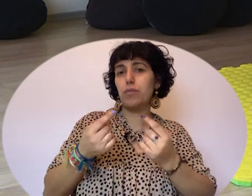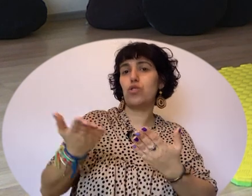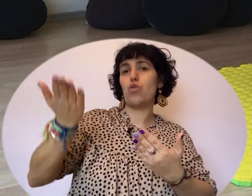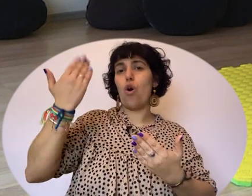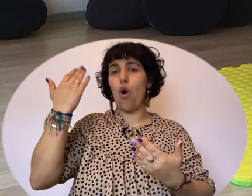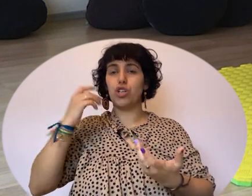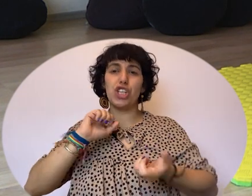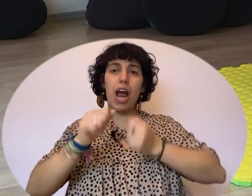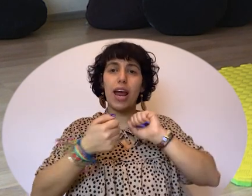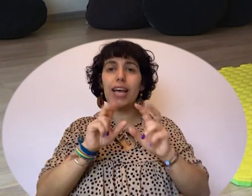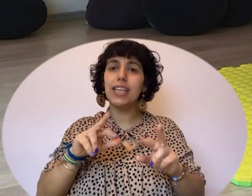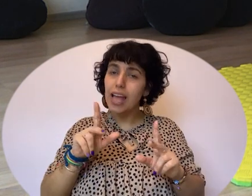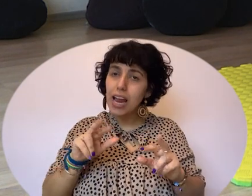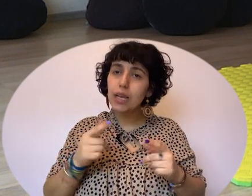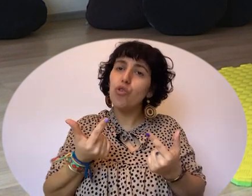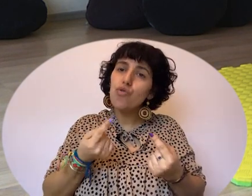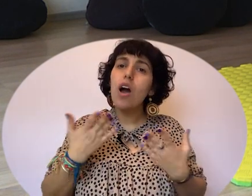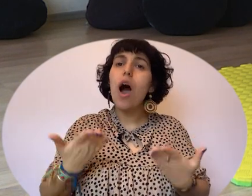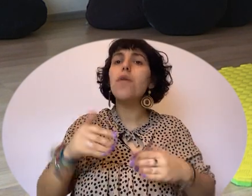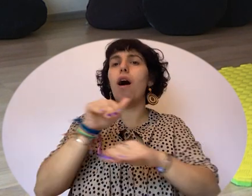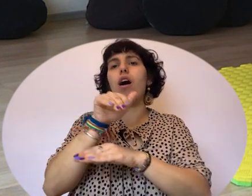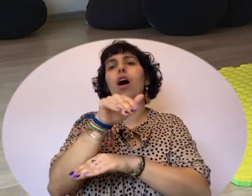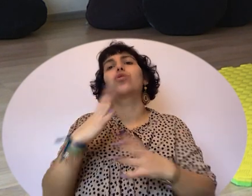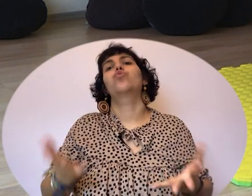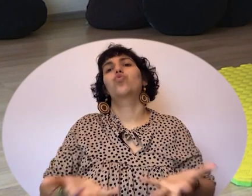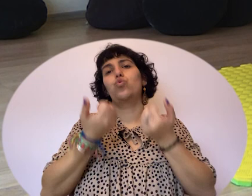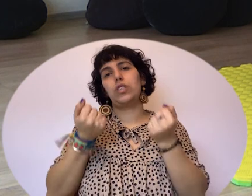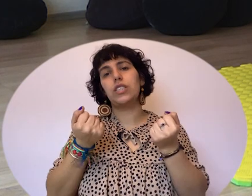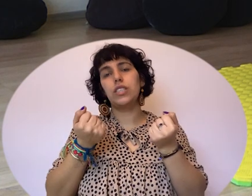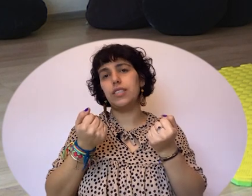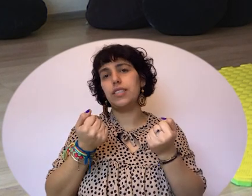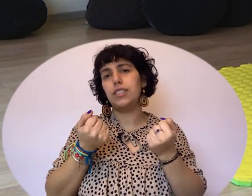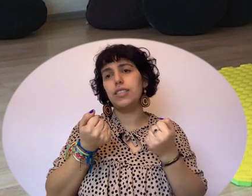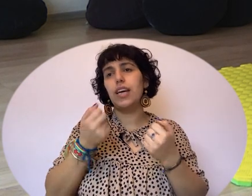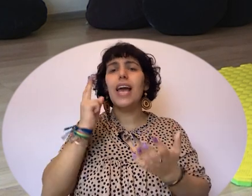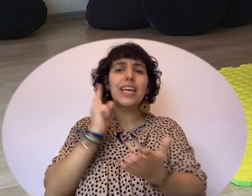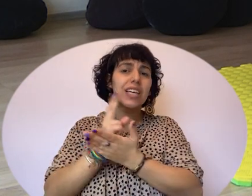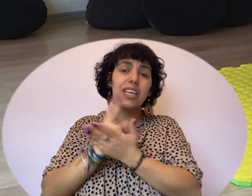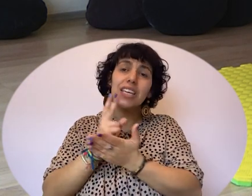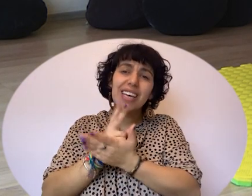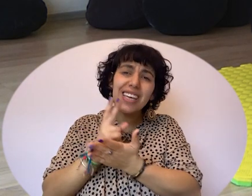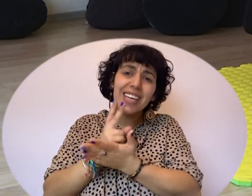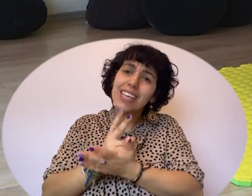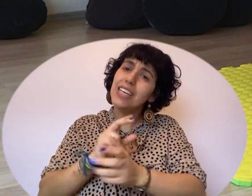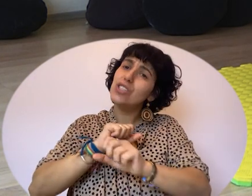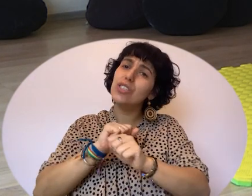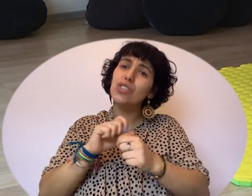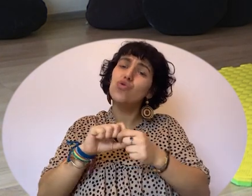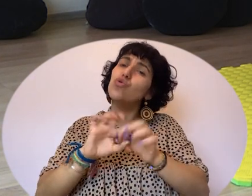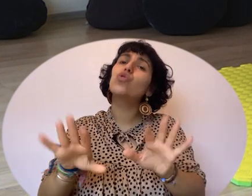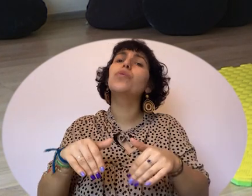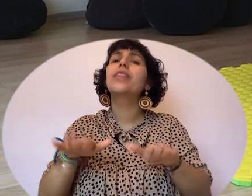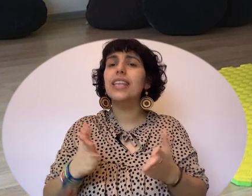hareketler gibi çok ufak olmasına rağmen hayat kurtarıcı olabiliyor Diğer yandan gene kesin çözüm ulaşım hareketler değil gene bize